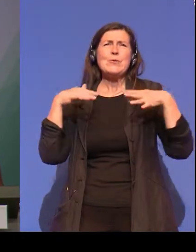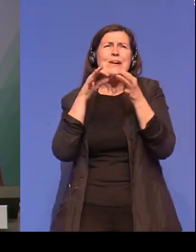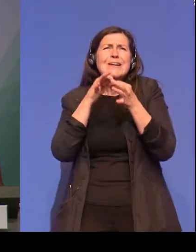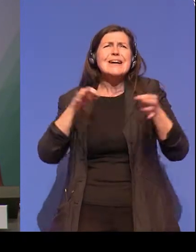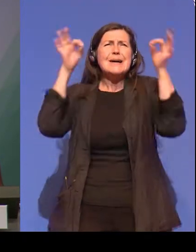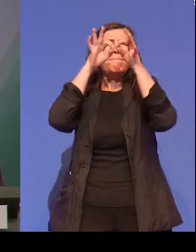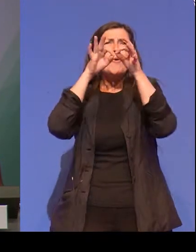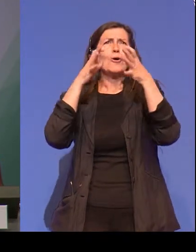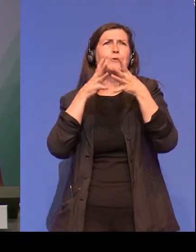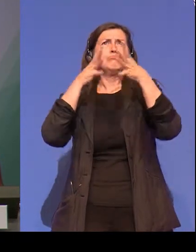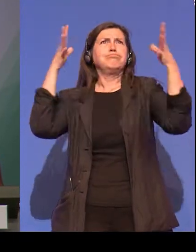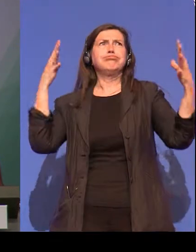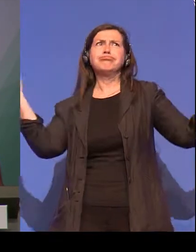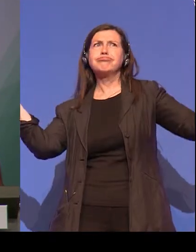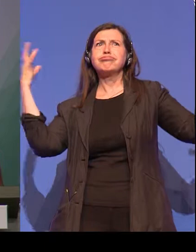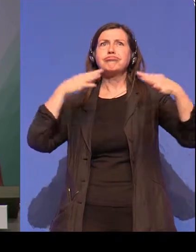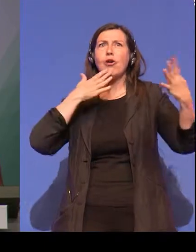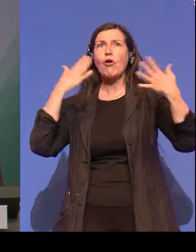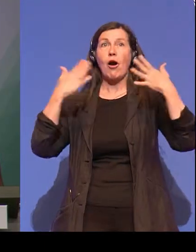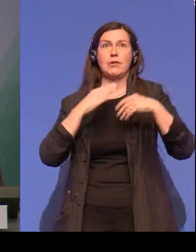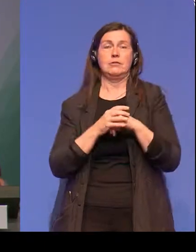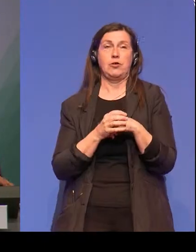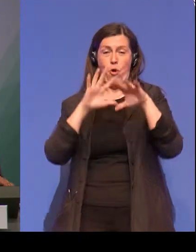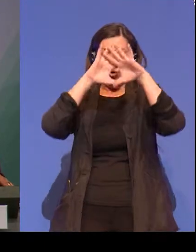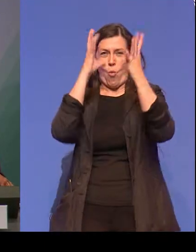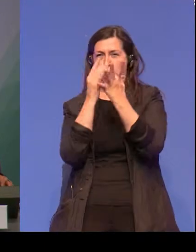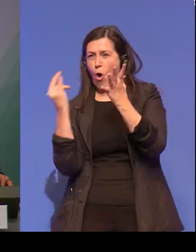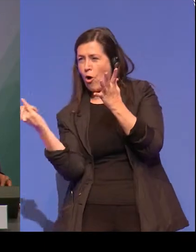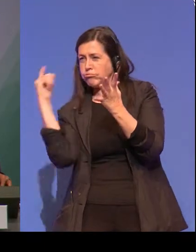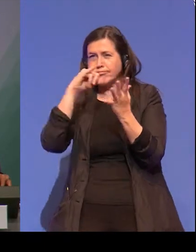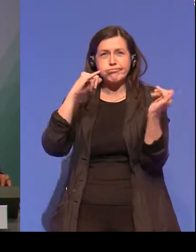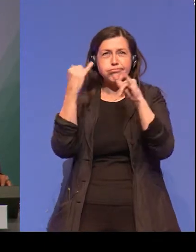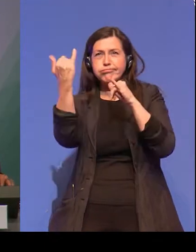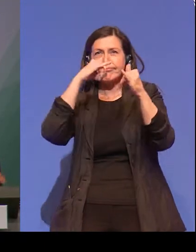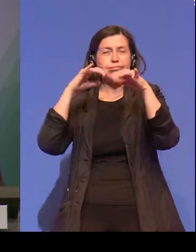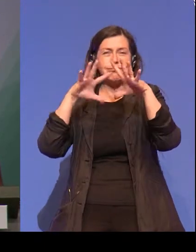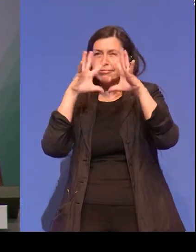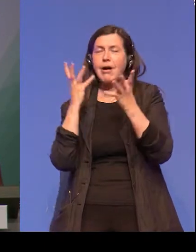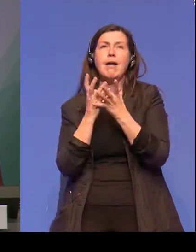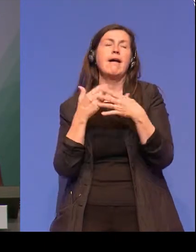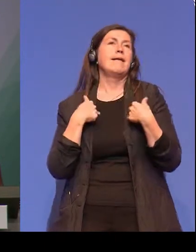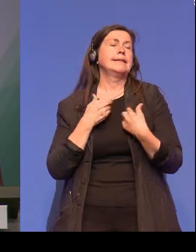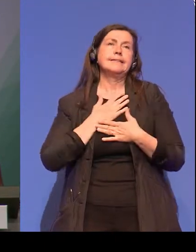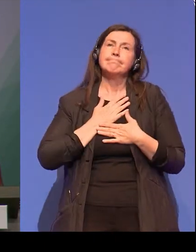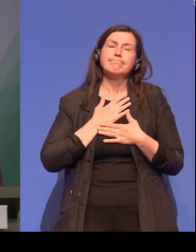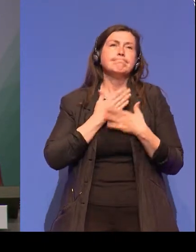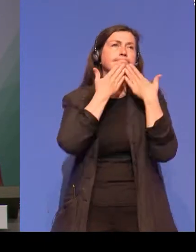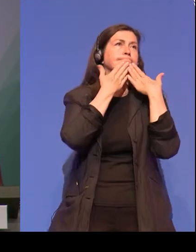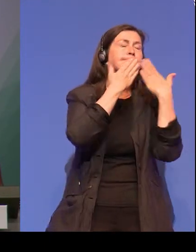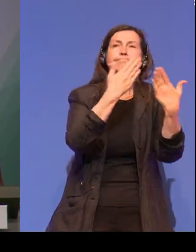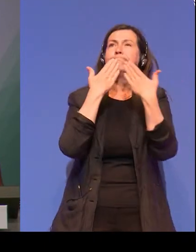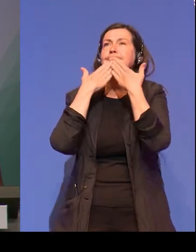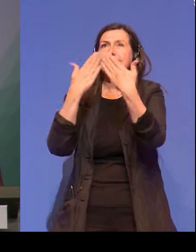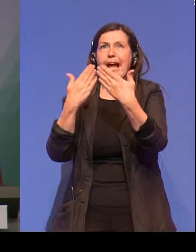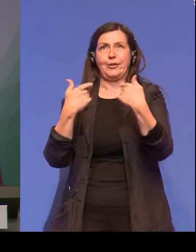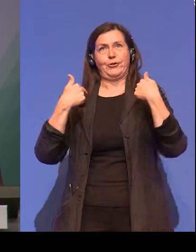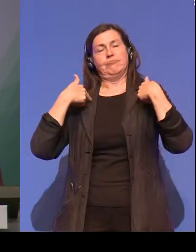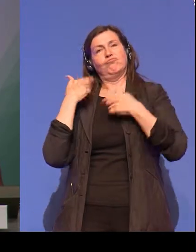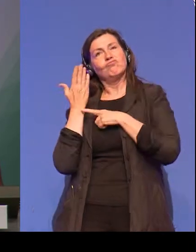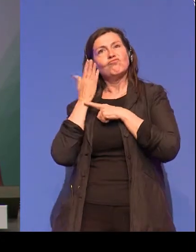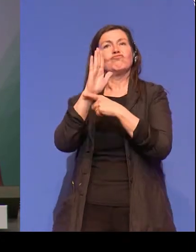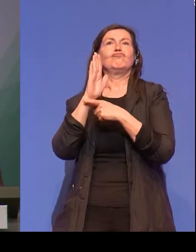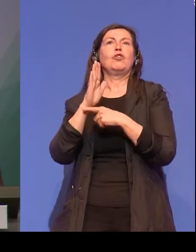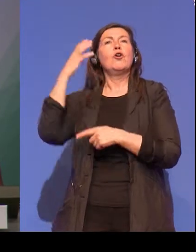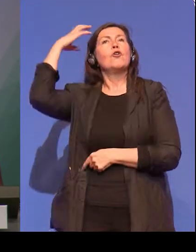monde et je tiens à vous remercier au nom du gouvernement suisse. Je suis bien informé, c'est plus que